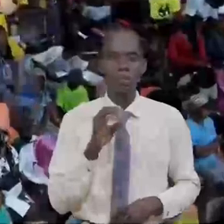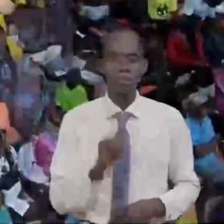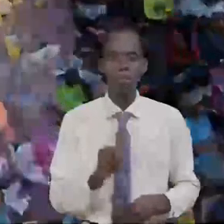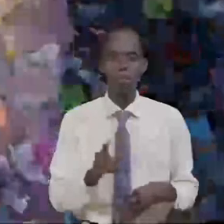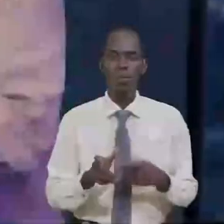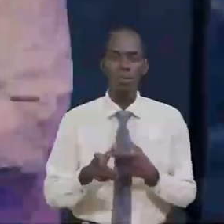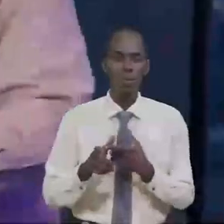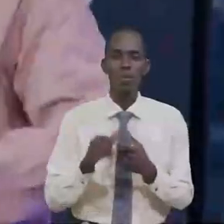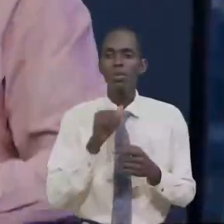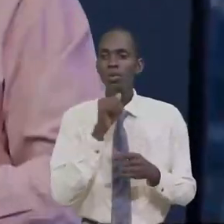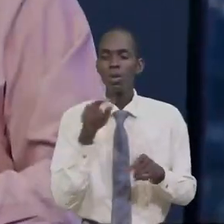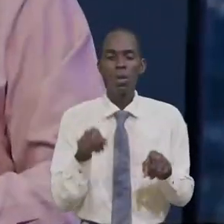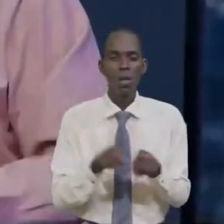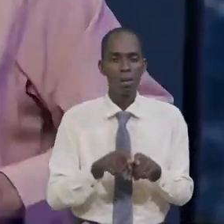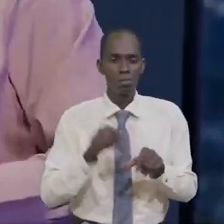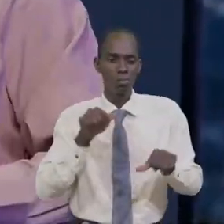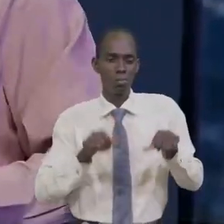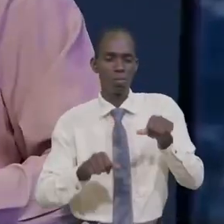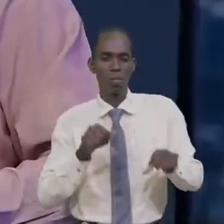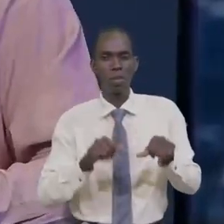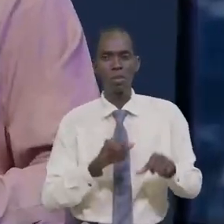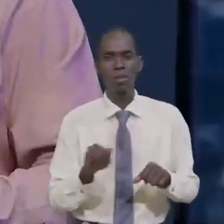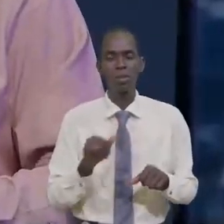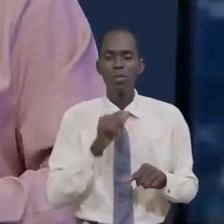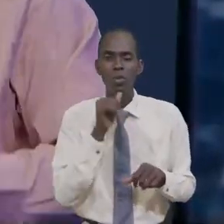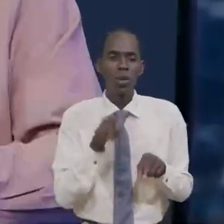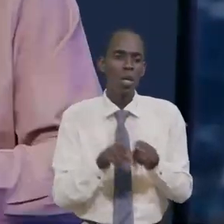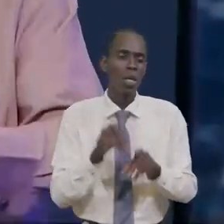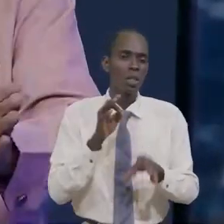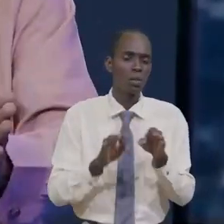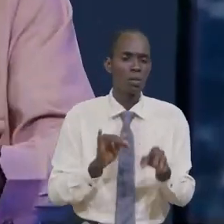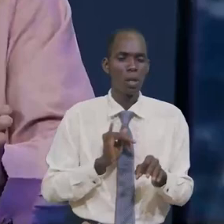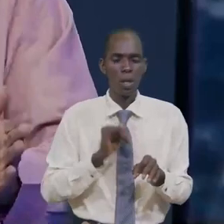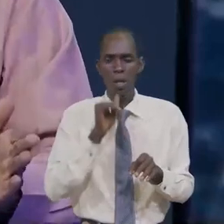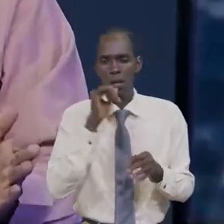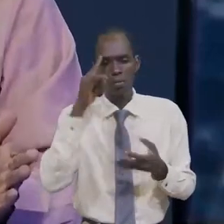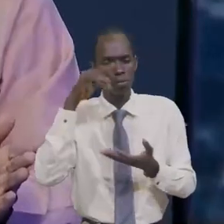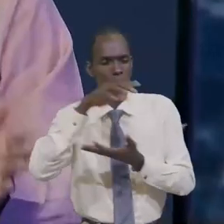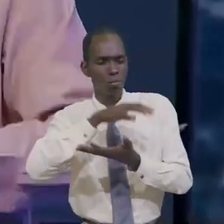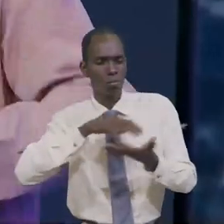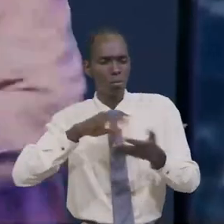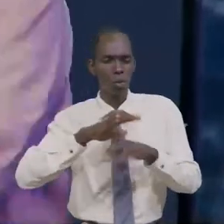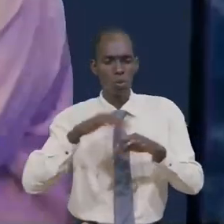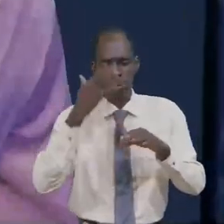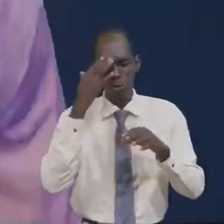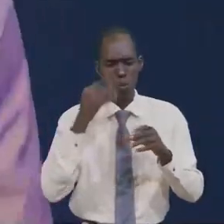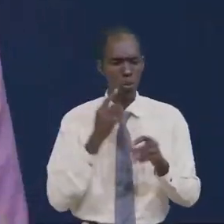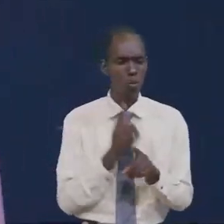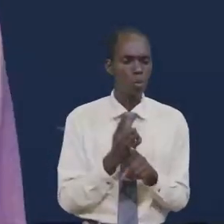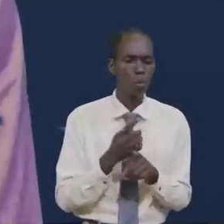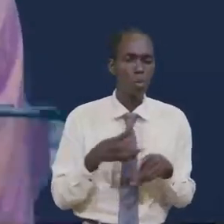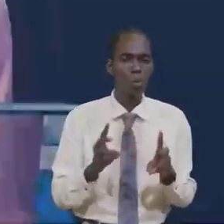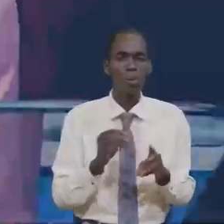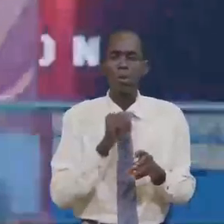combattant les pas comme si je ne connais pas le chemin pas comme si je